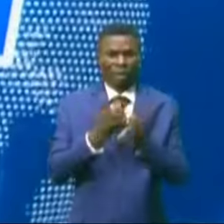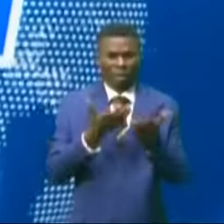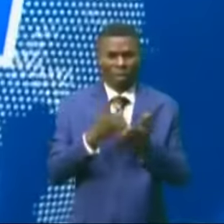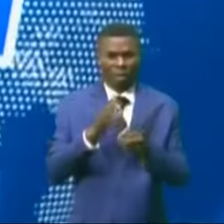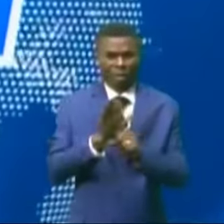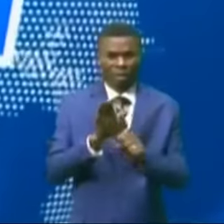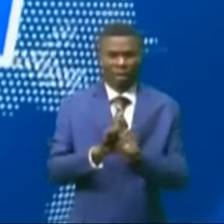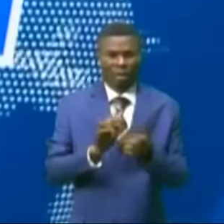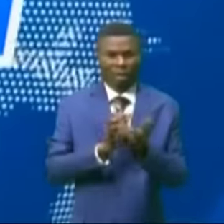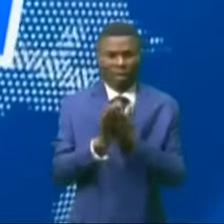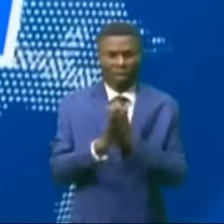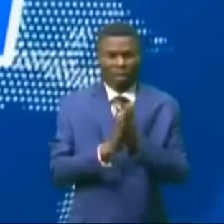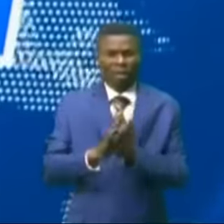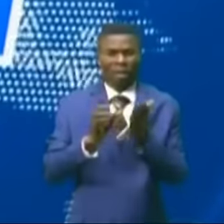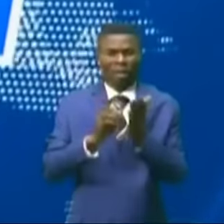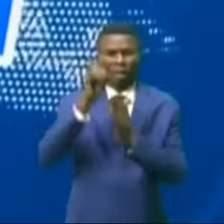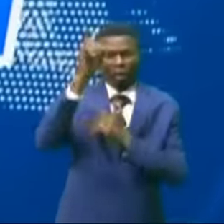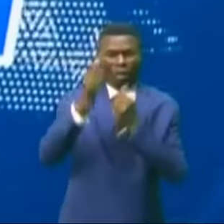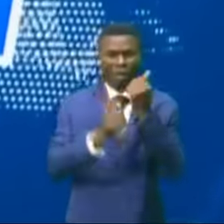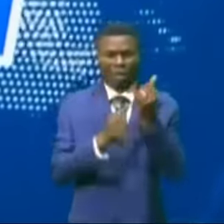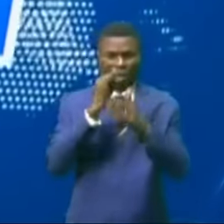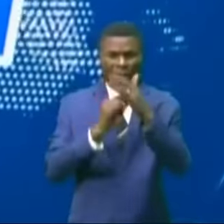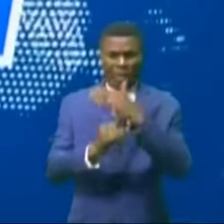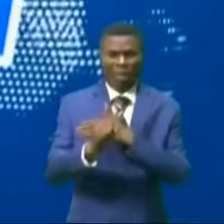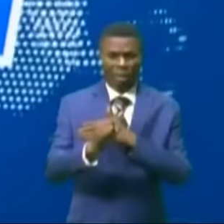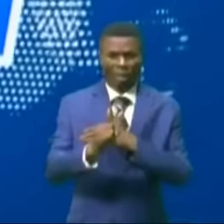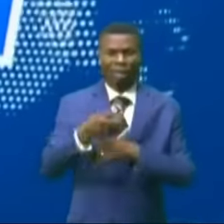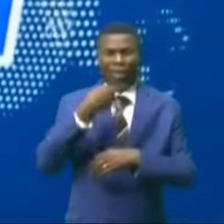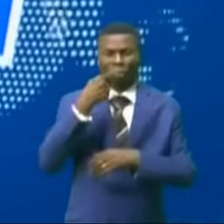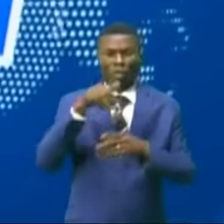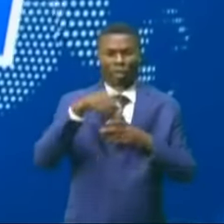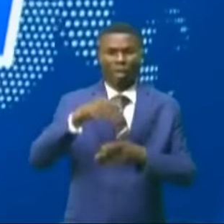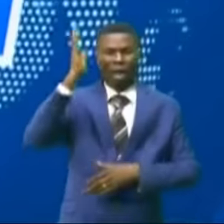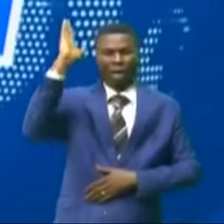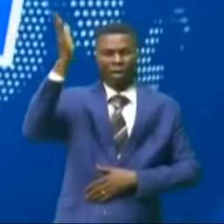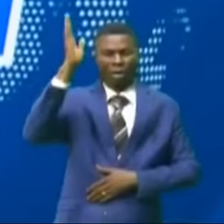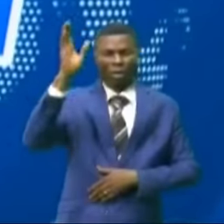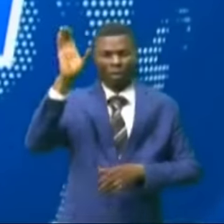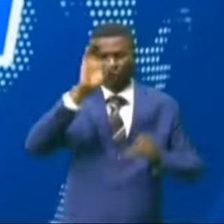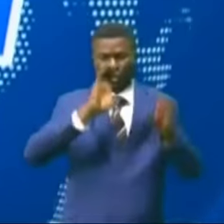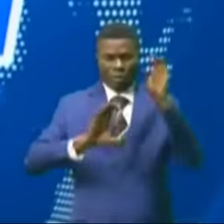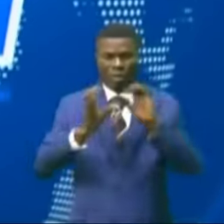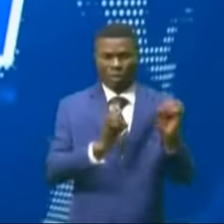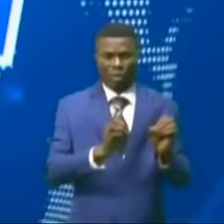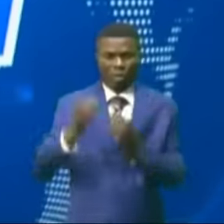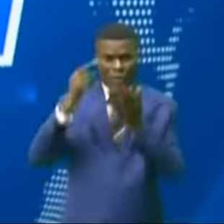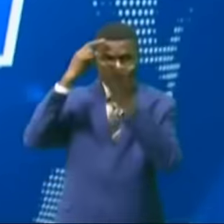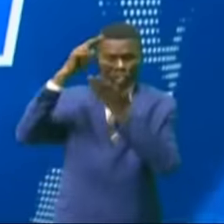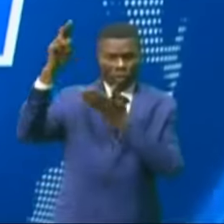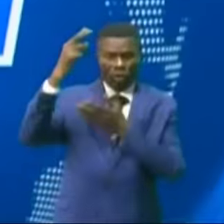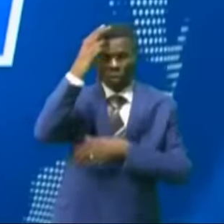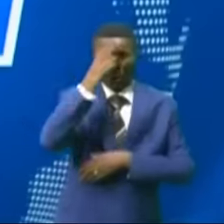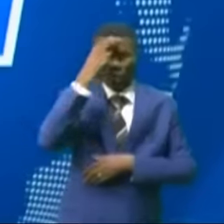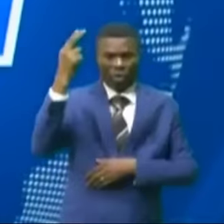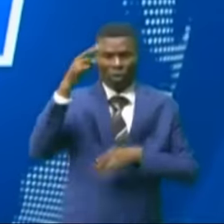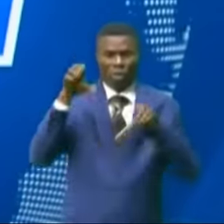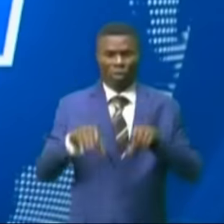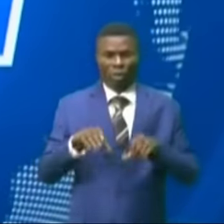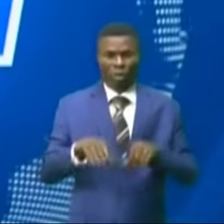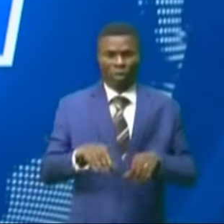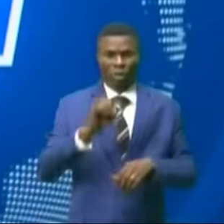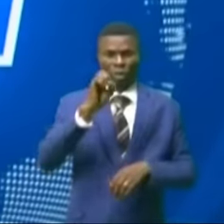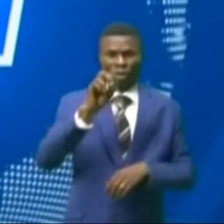d'autres liés au développement humain intégral étaient au centre d'une conférence scientifique organisée à l'Université catholique du Congo,